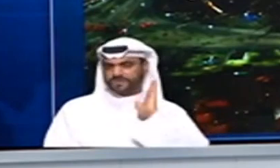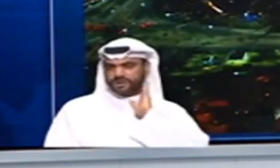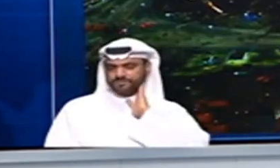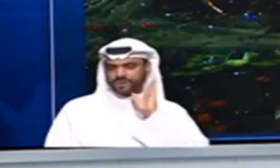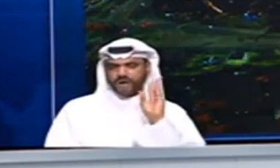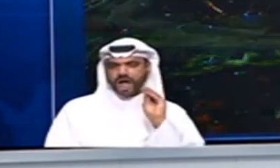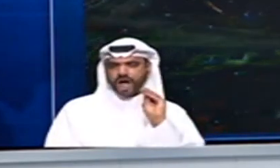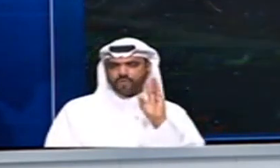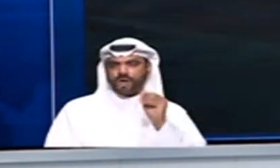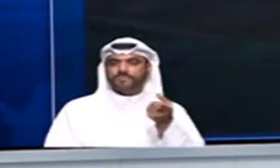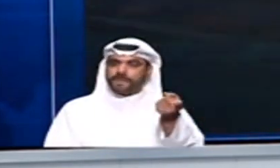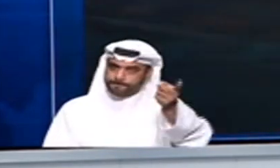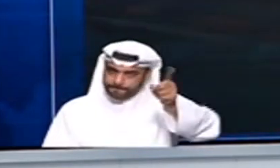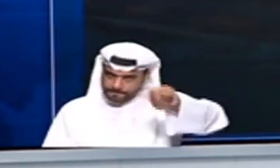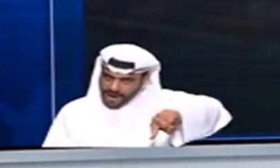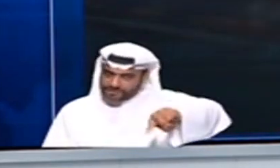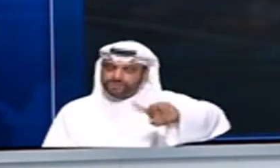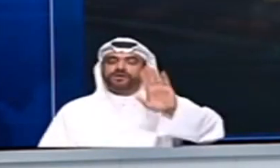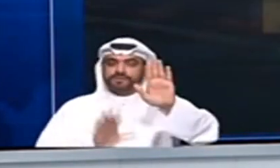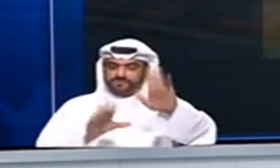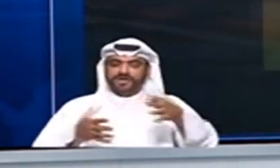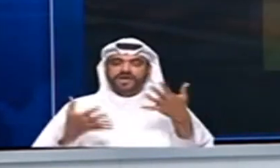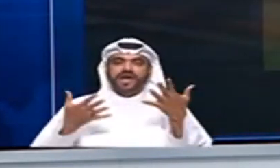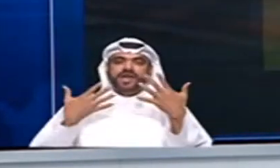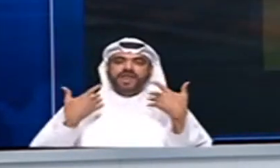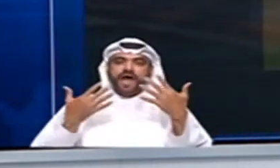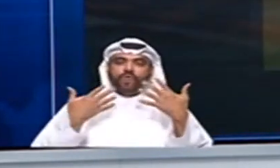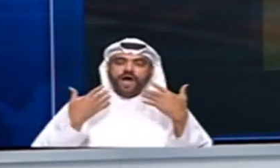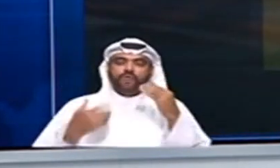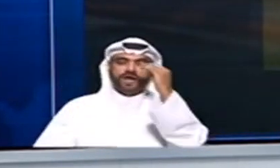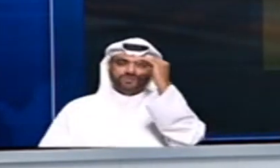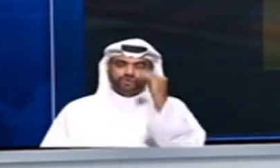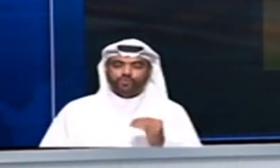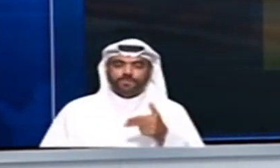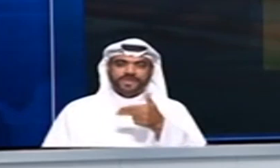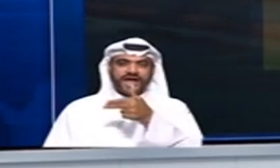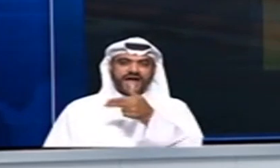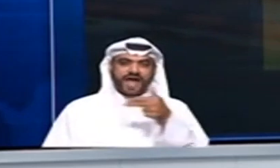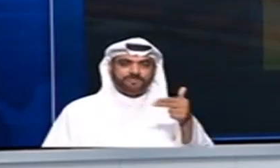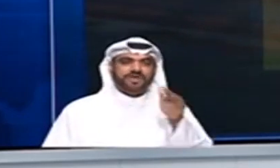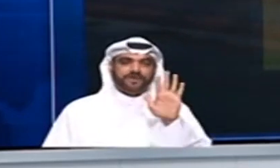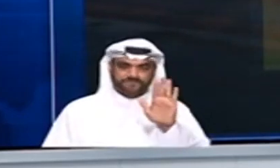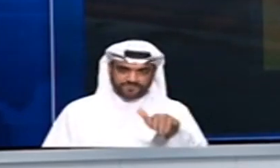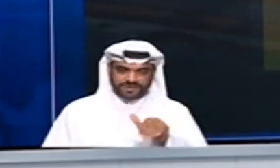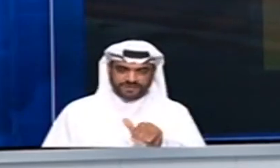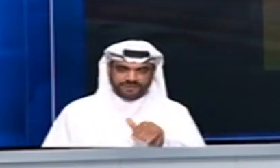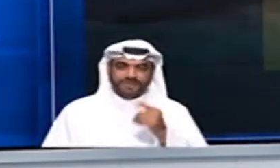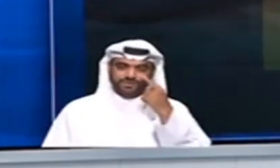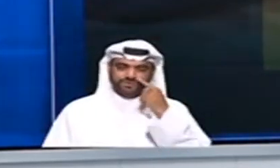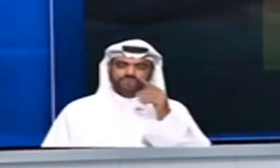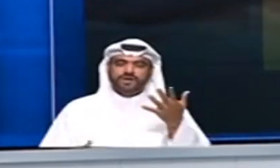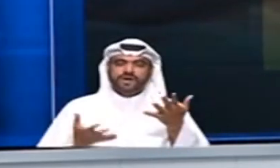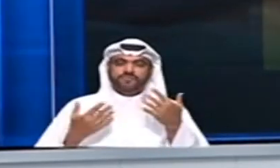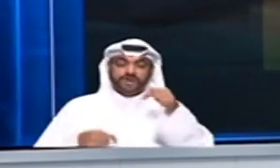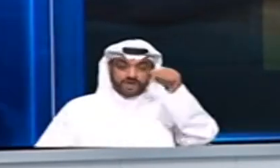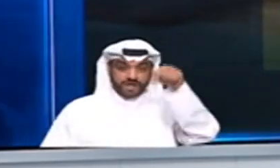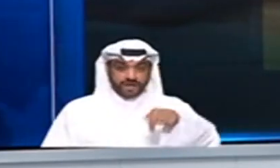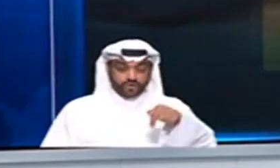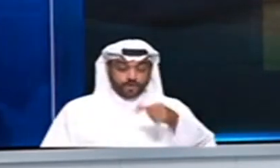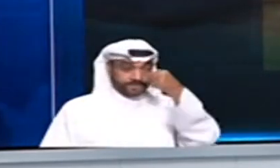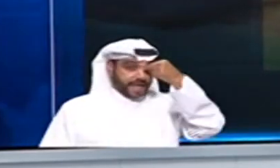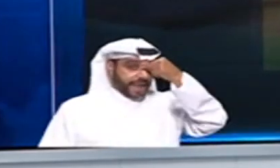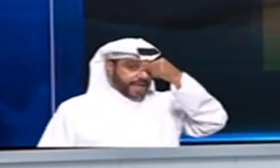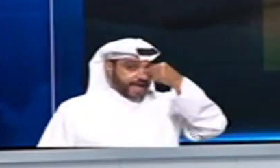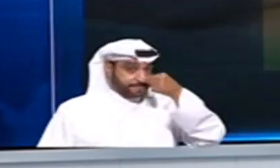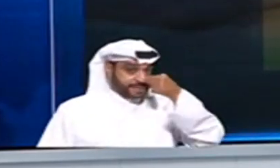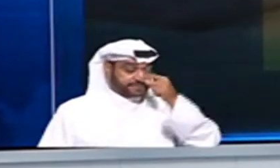وعقبه غدا بإذن الله راح تكون الرياح جنوبية غربية إلى جنوبية شرقية بين الحين والآخر، لكن يوم الخميس بإذن